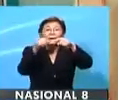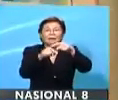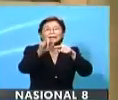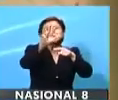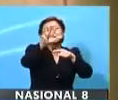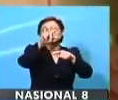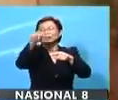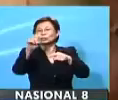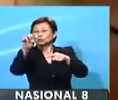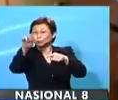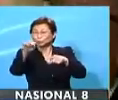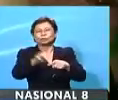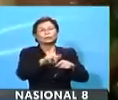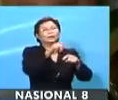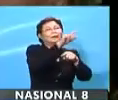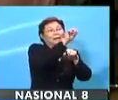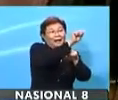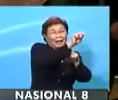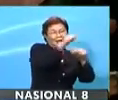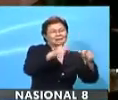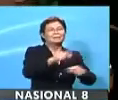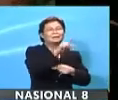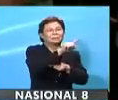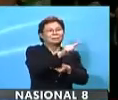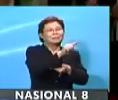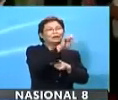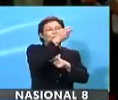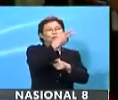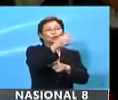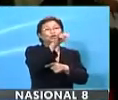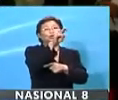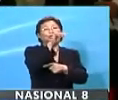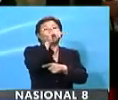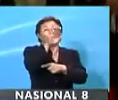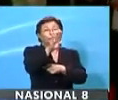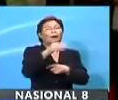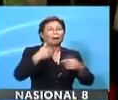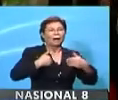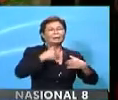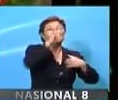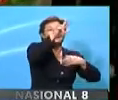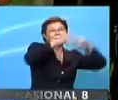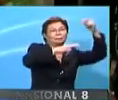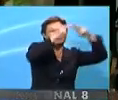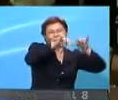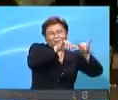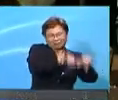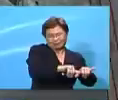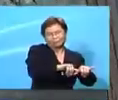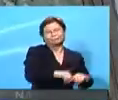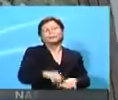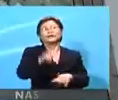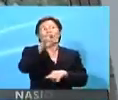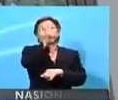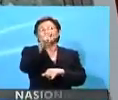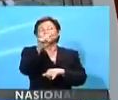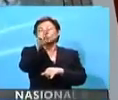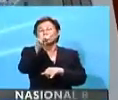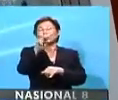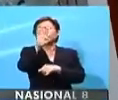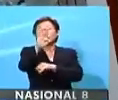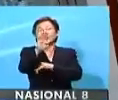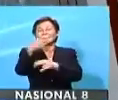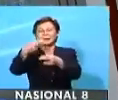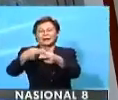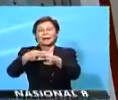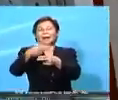utama. Zon A, dikenali sebagai Shu'aib Amir, mempunyai 3 bangunan penginapan. Zon B pula dikenali